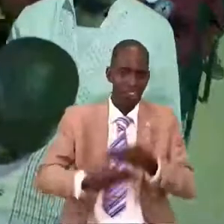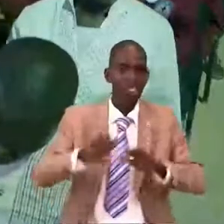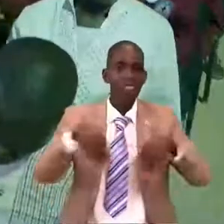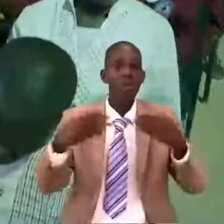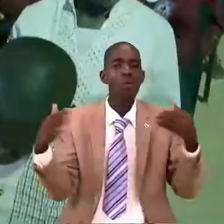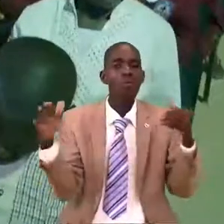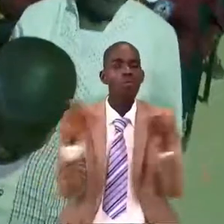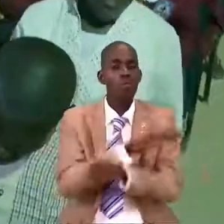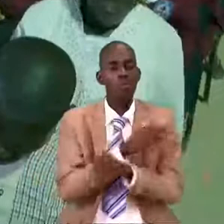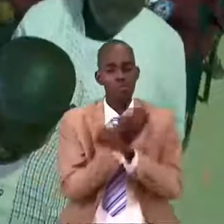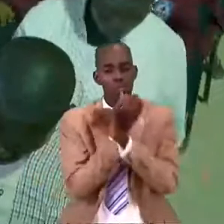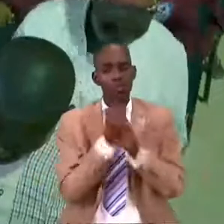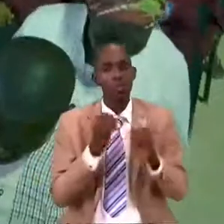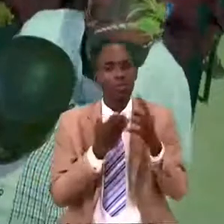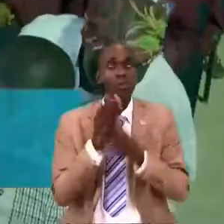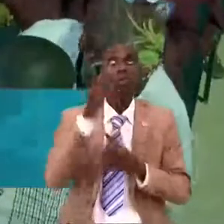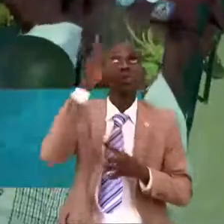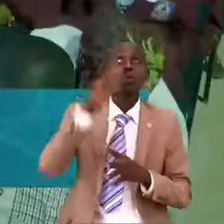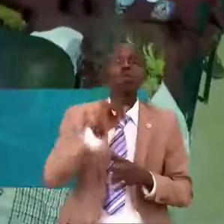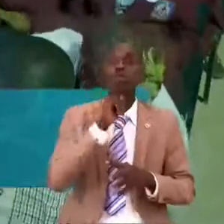15, verset 13.